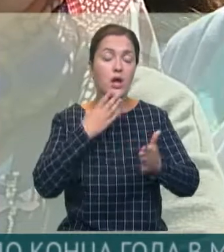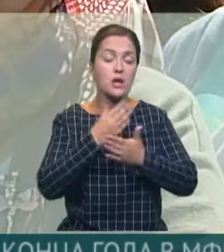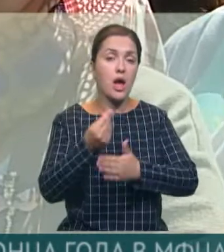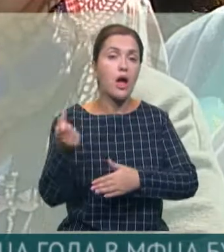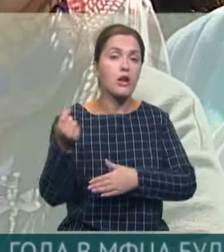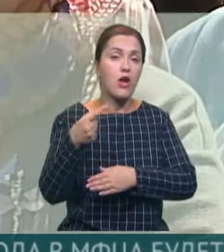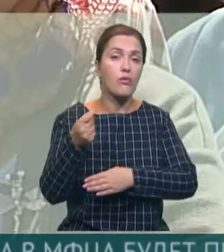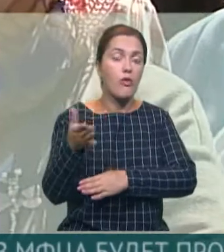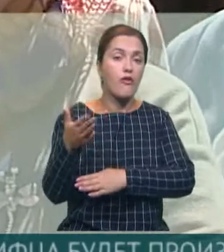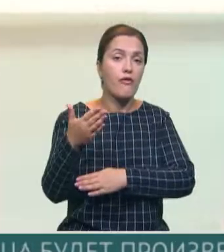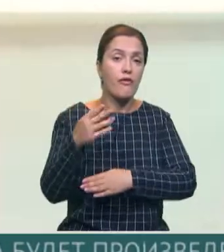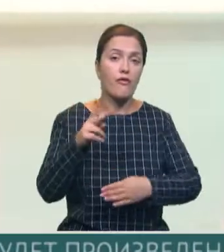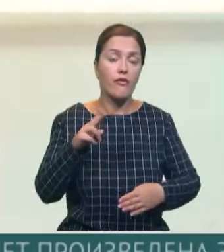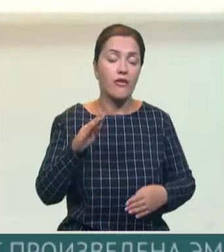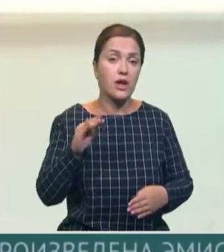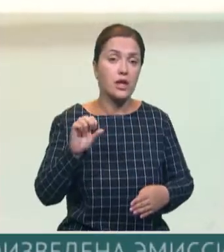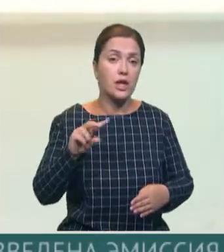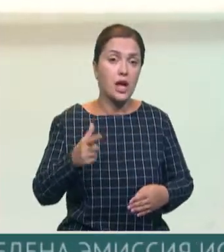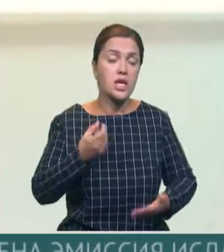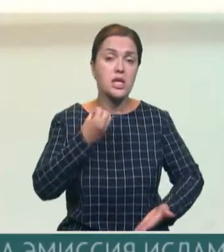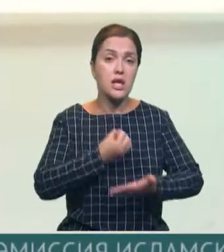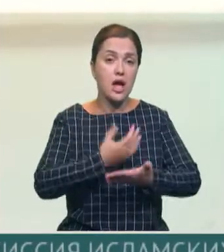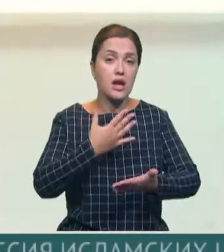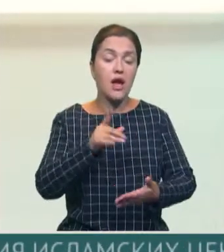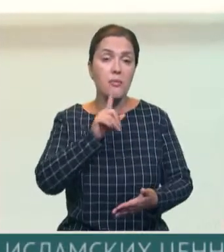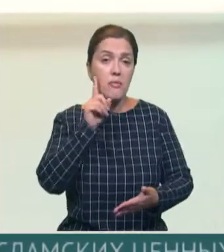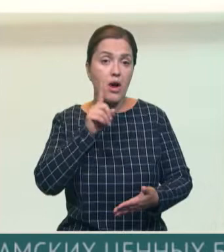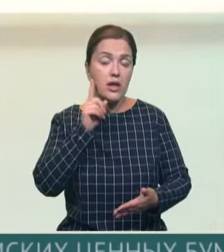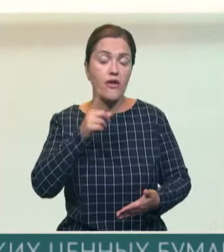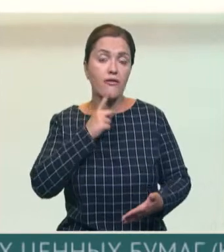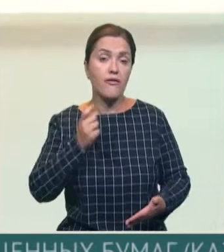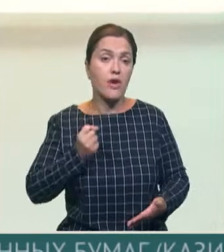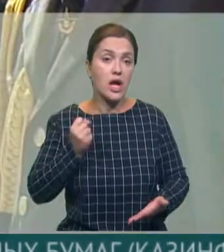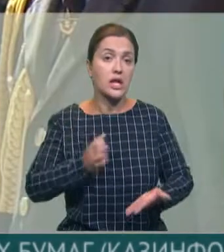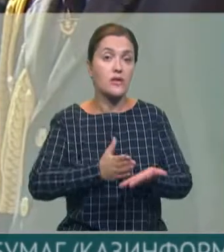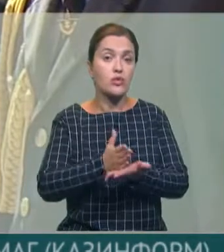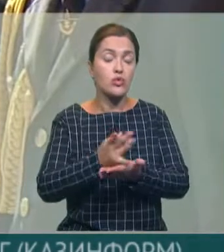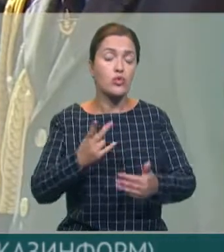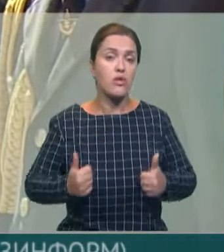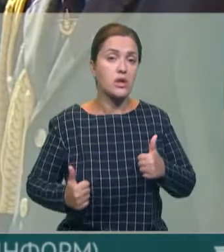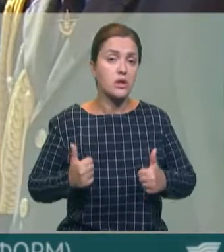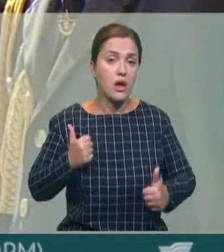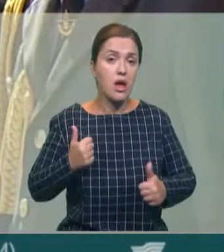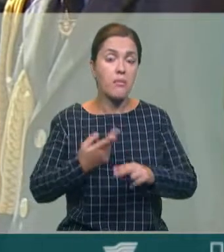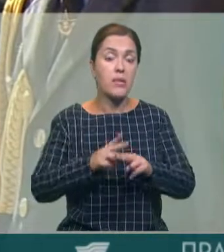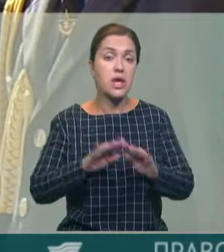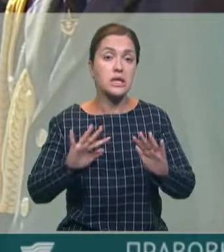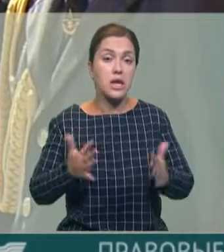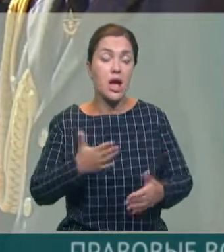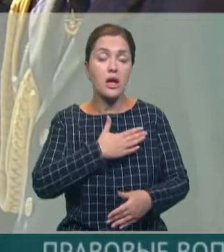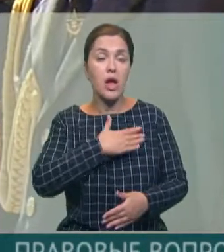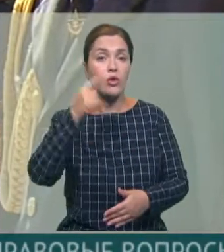голубым флагом. Дорогие молодые офицеры, будьте достойны этого события. Я